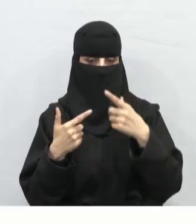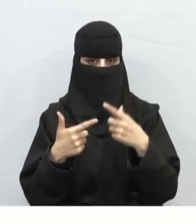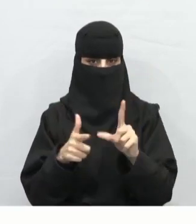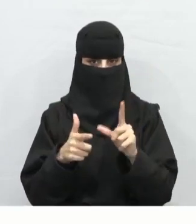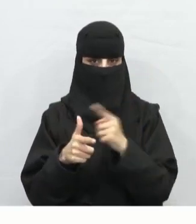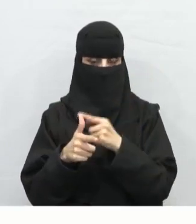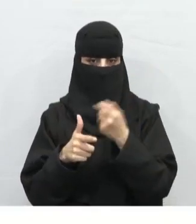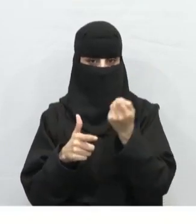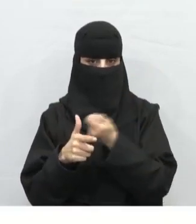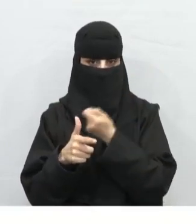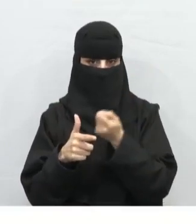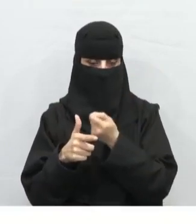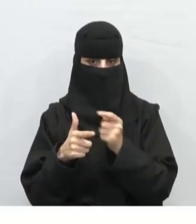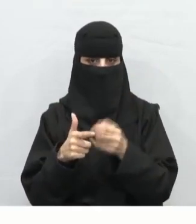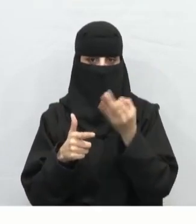القراءه